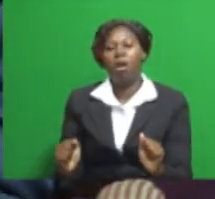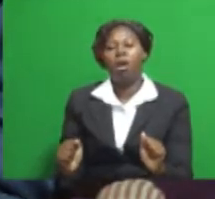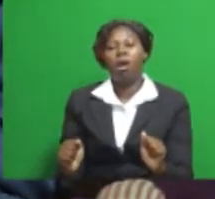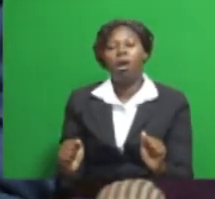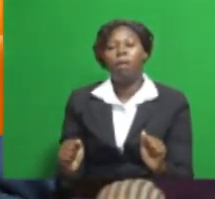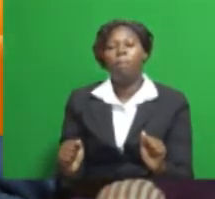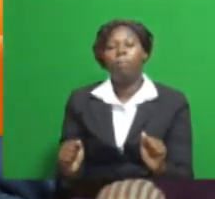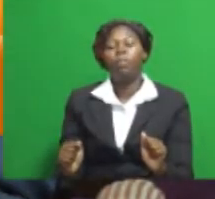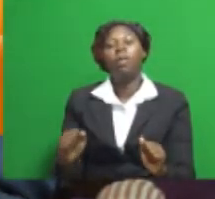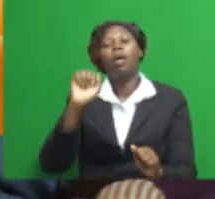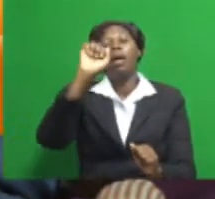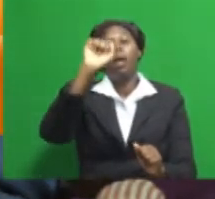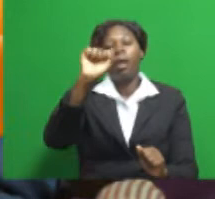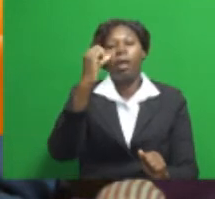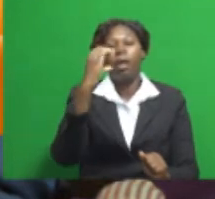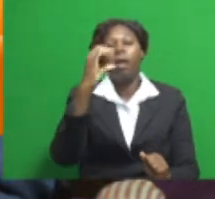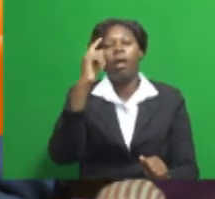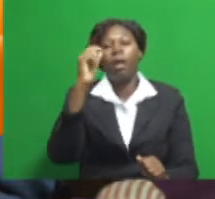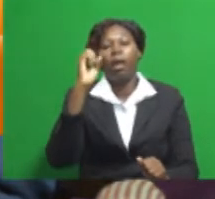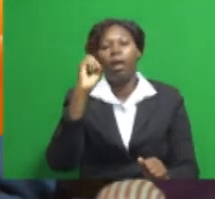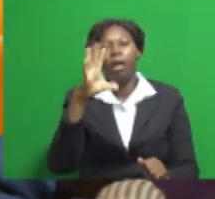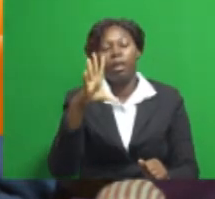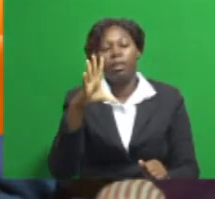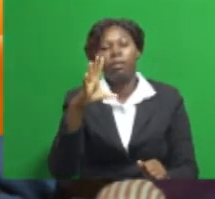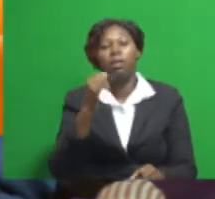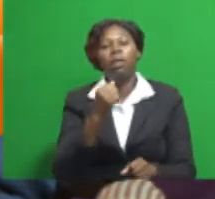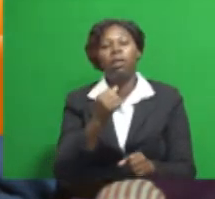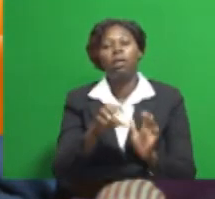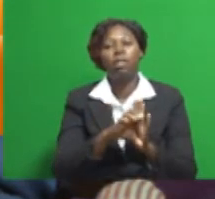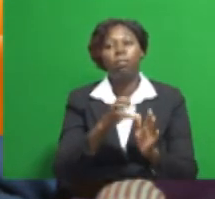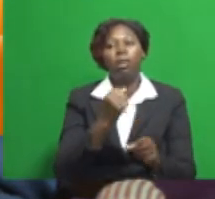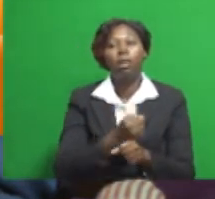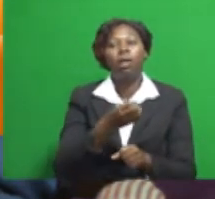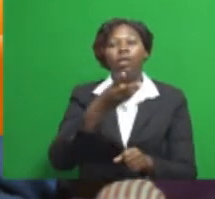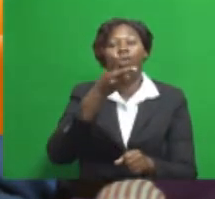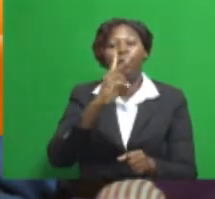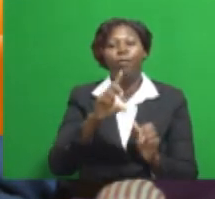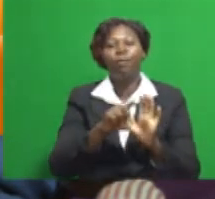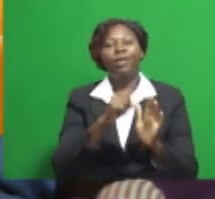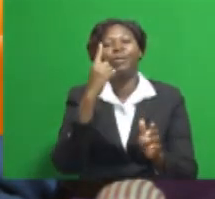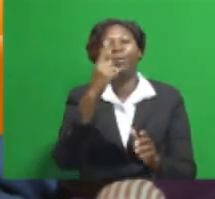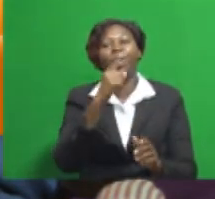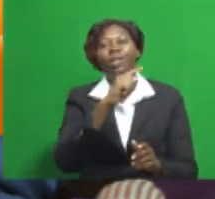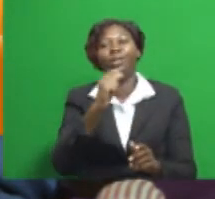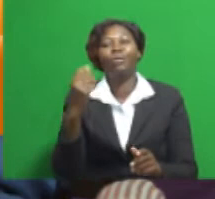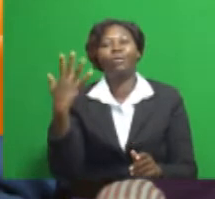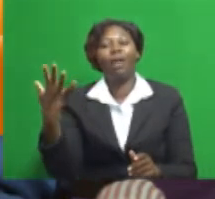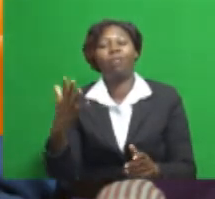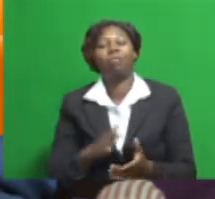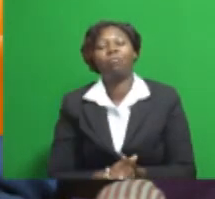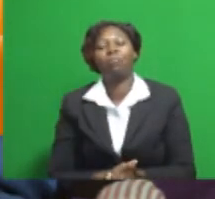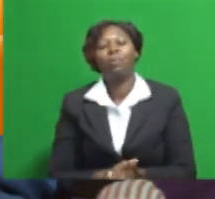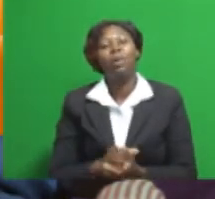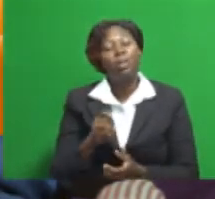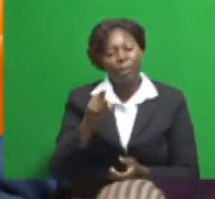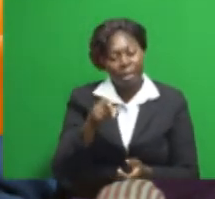12 verse 1 kuenda pana 5. Yes. Zvino nenguva inenge iyoyo mambo Herode akatambanudza maoko ake kuti